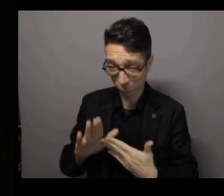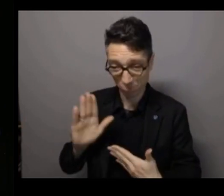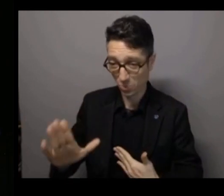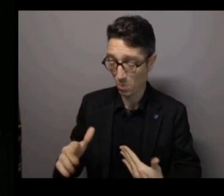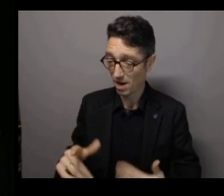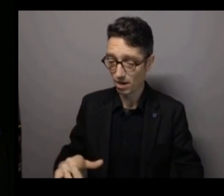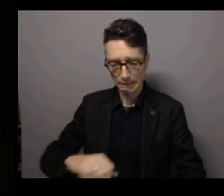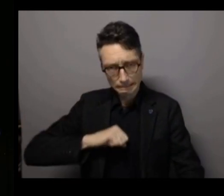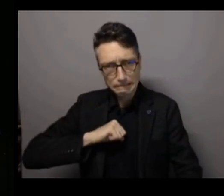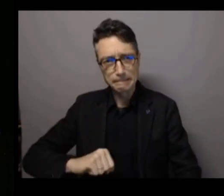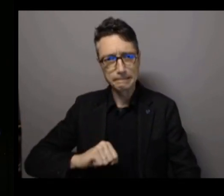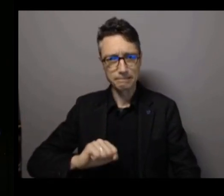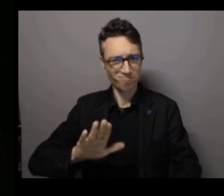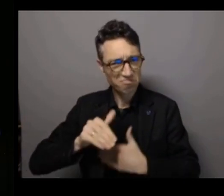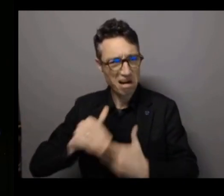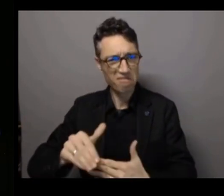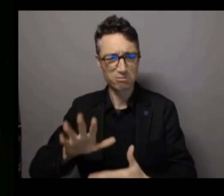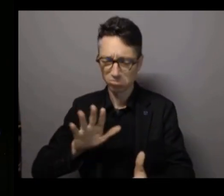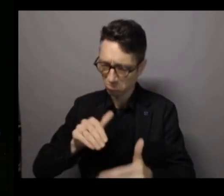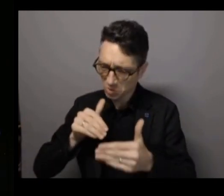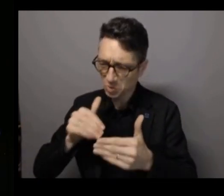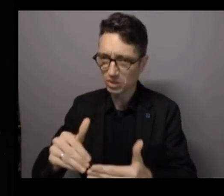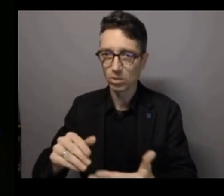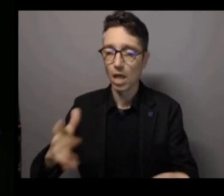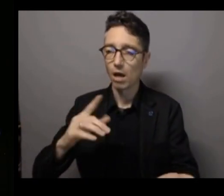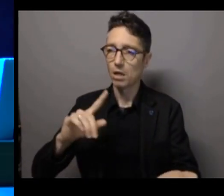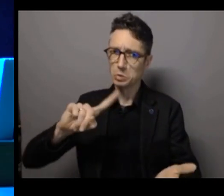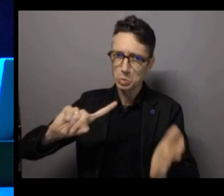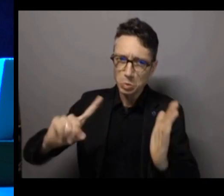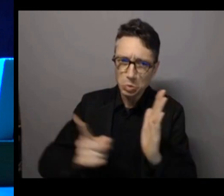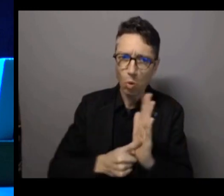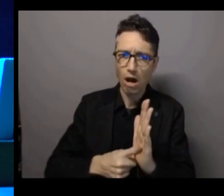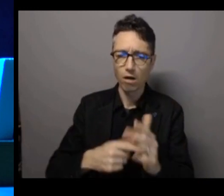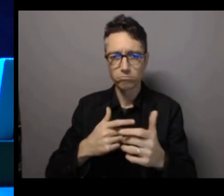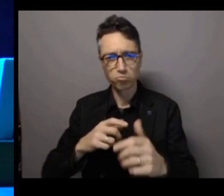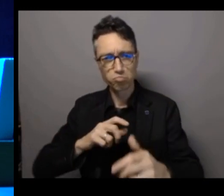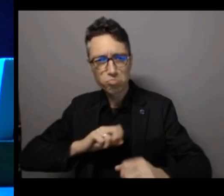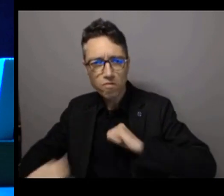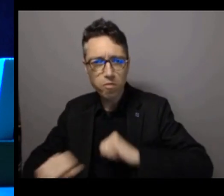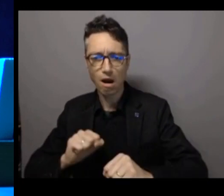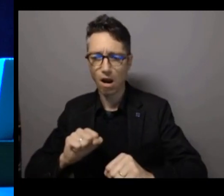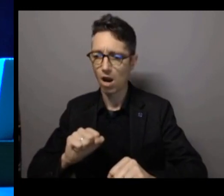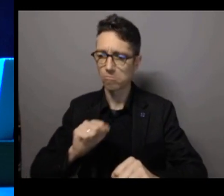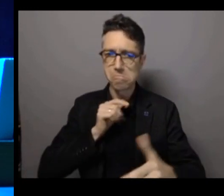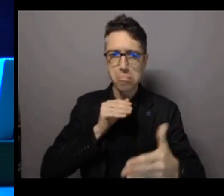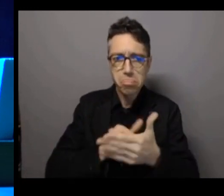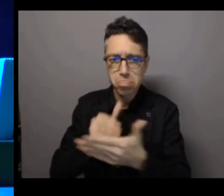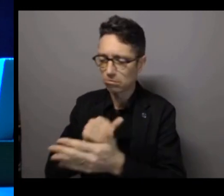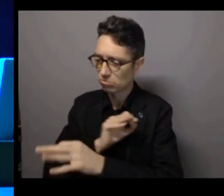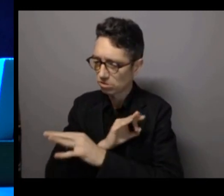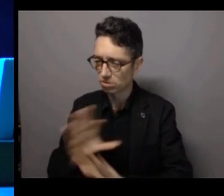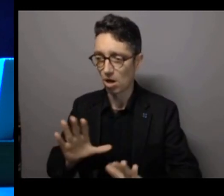sujet de l'accessibilité. C'est une question de droit, la possibilité de se mouvoir sans accroc. Et bien sûr, ça passe